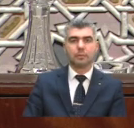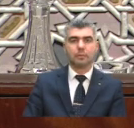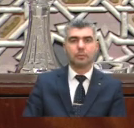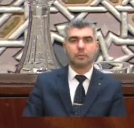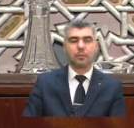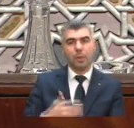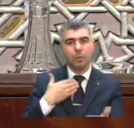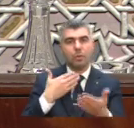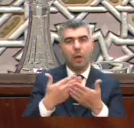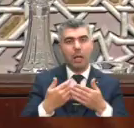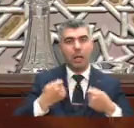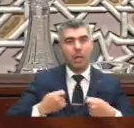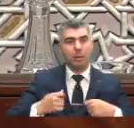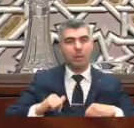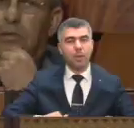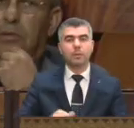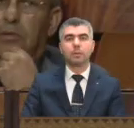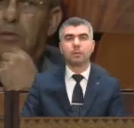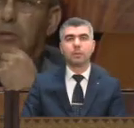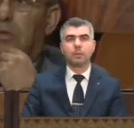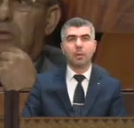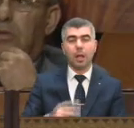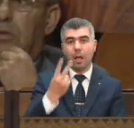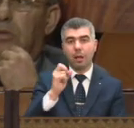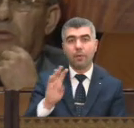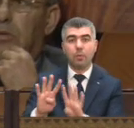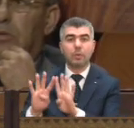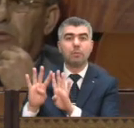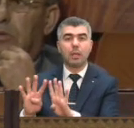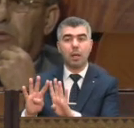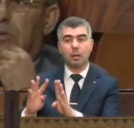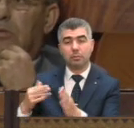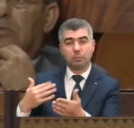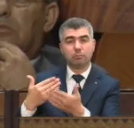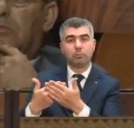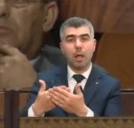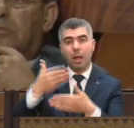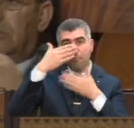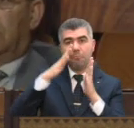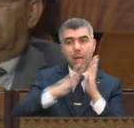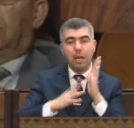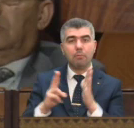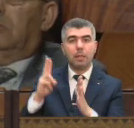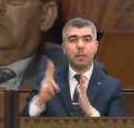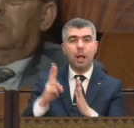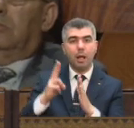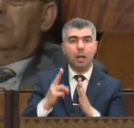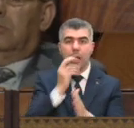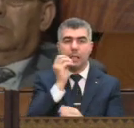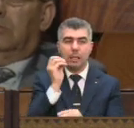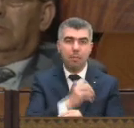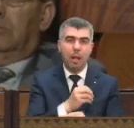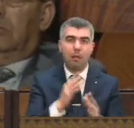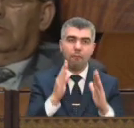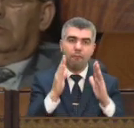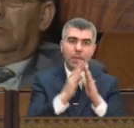شكرا سيد الرئيس. السيد الوزير، منذ سنة 2008 قام المغرب بإطلاق البرنامج الوطني لتدبير النفايات المنزلية أو